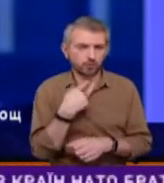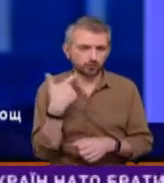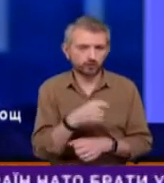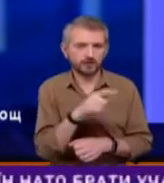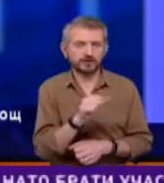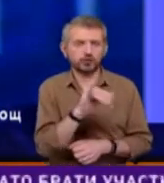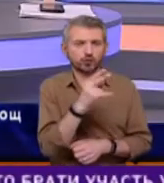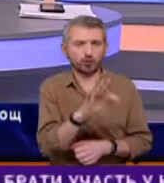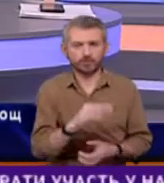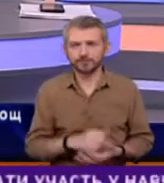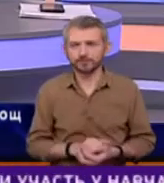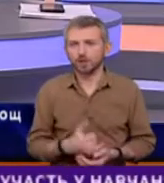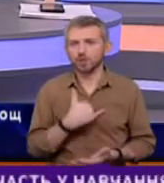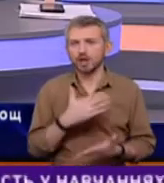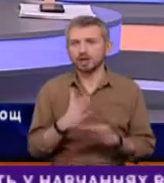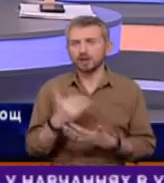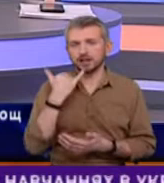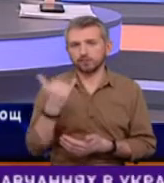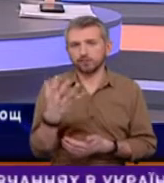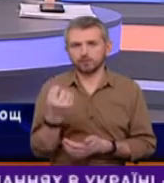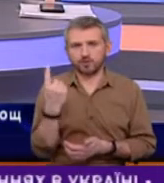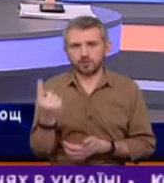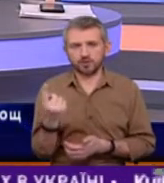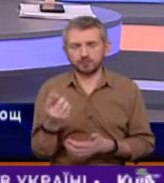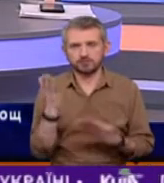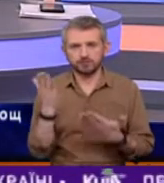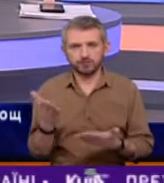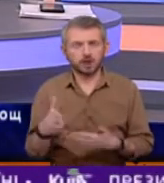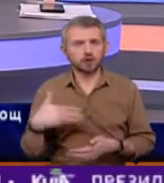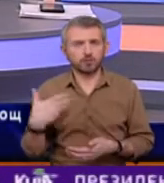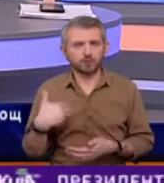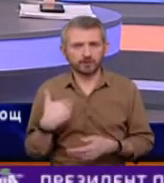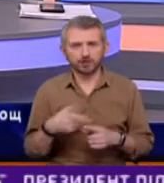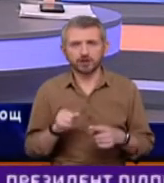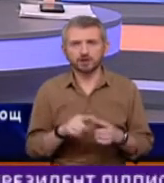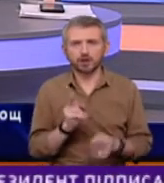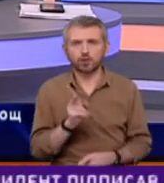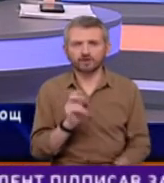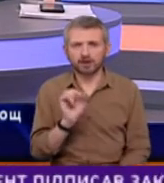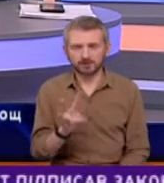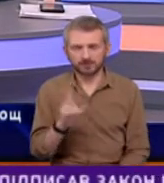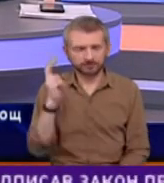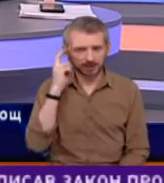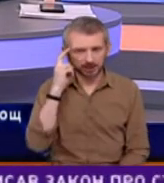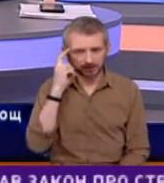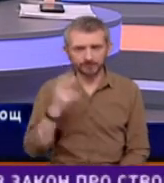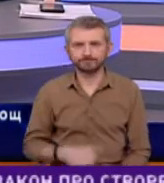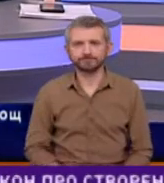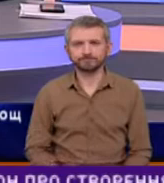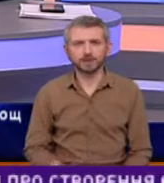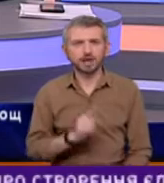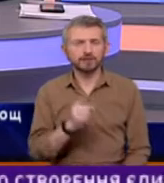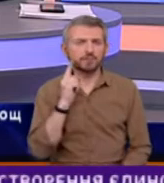Юко. У нас є телефонний дзвінок і ще один. Алло, добрий вечір, слухаємо вас уважно. Добрий вечір, це Константин Київ. Дуже приємно, пане Константине, добрий вечір.